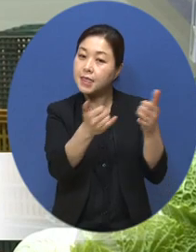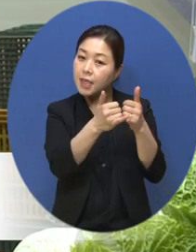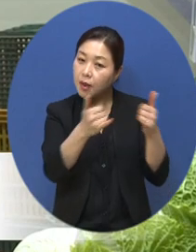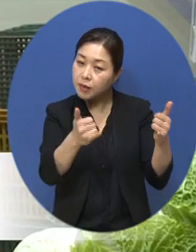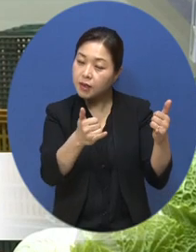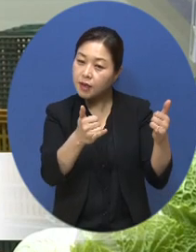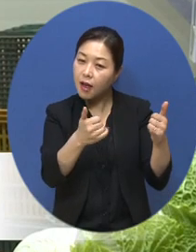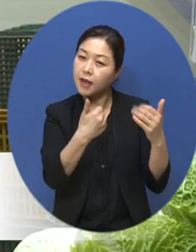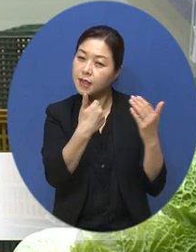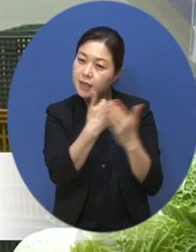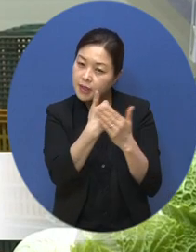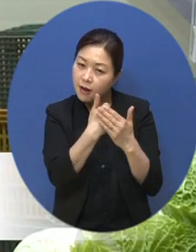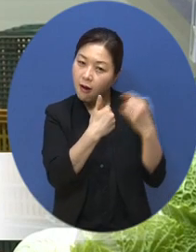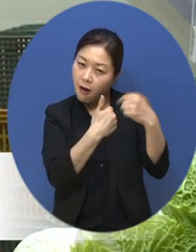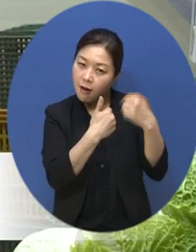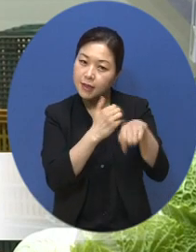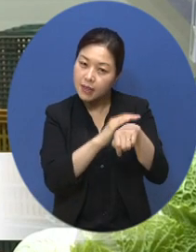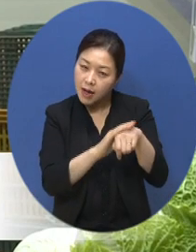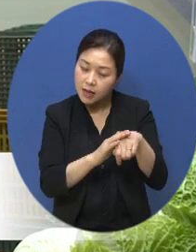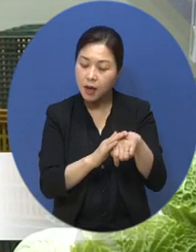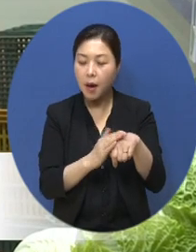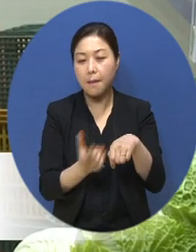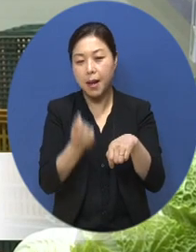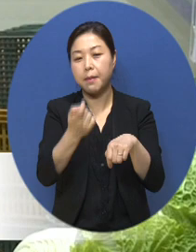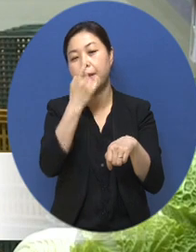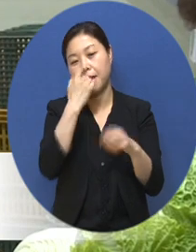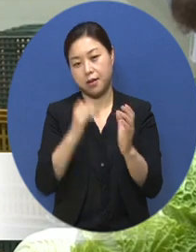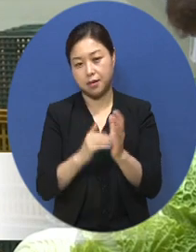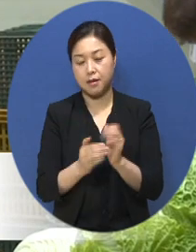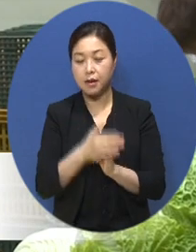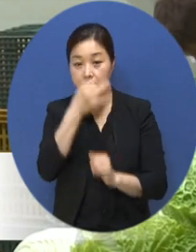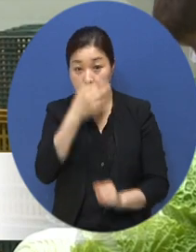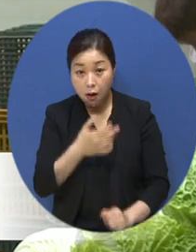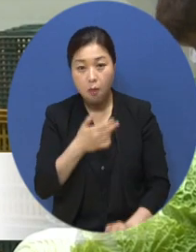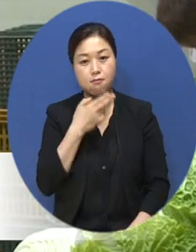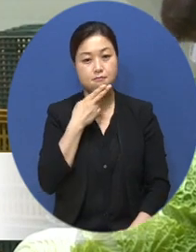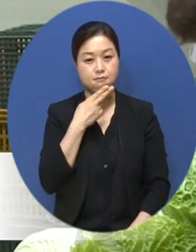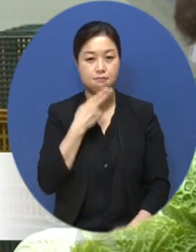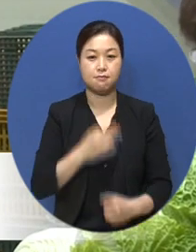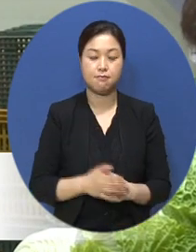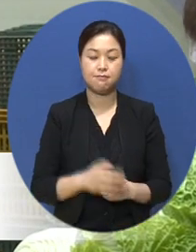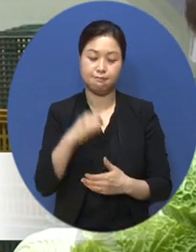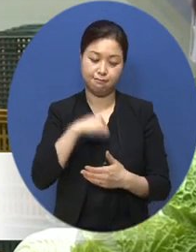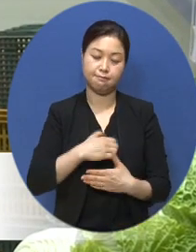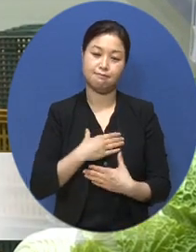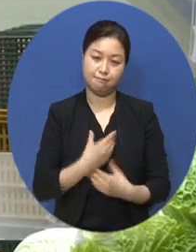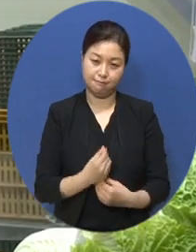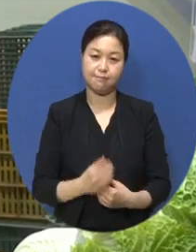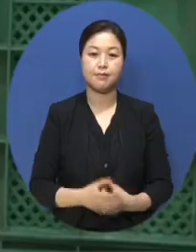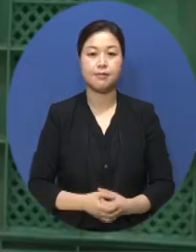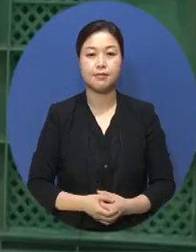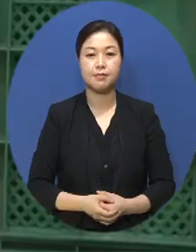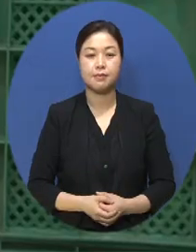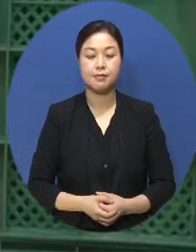잘 가르쳐줘서 빨리 터득했습니다. 힘든 거는 없고요. 일단 마음이 편해서